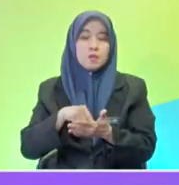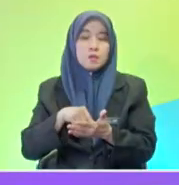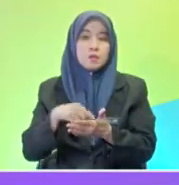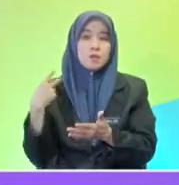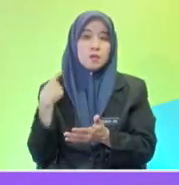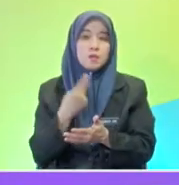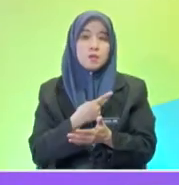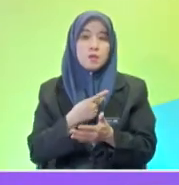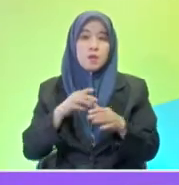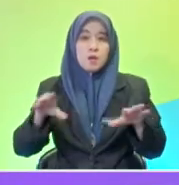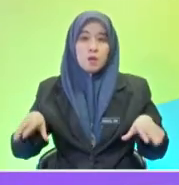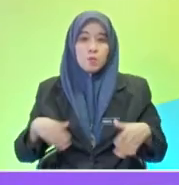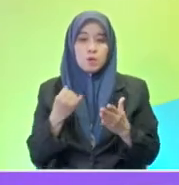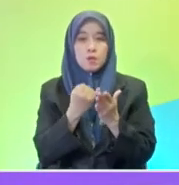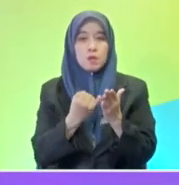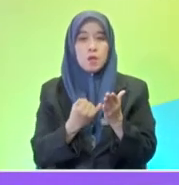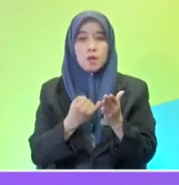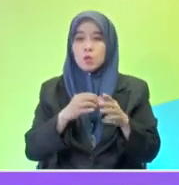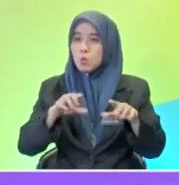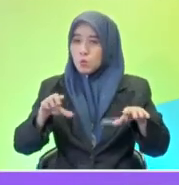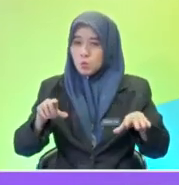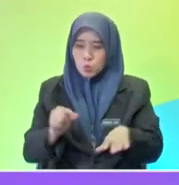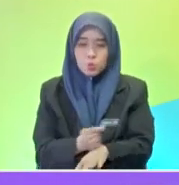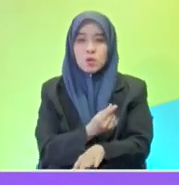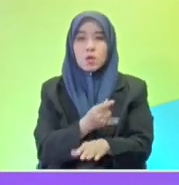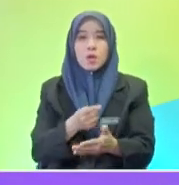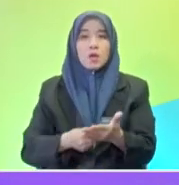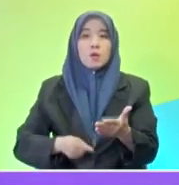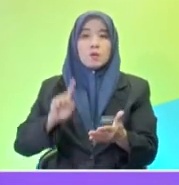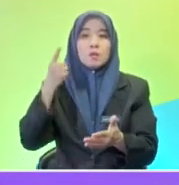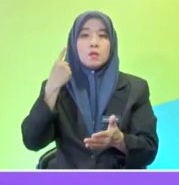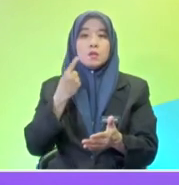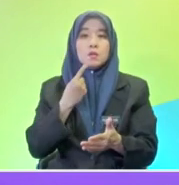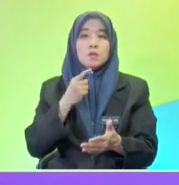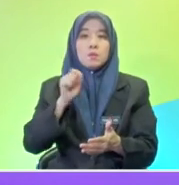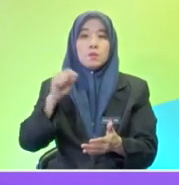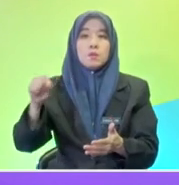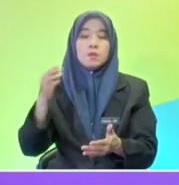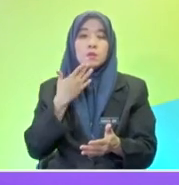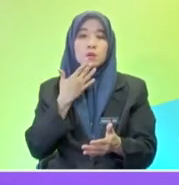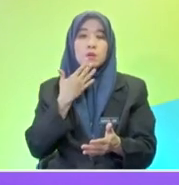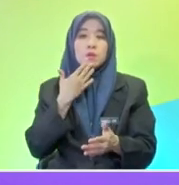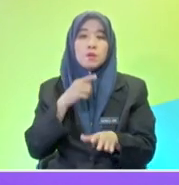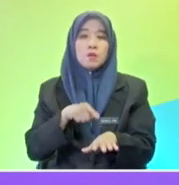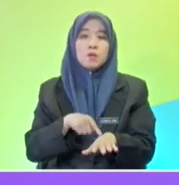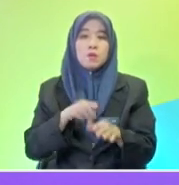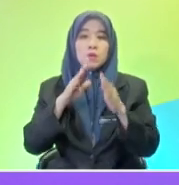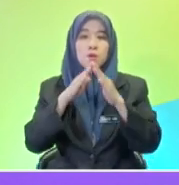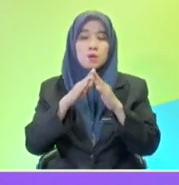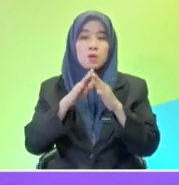berkarya sini boleh a guna apa saja pensil warna yang ada Wow di rumah di sekolah ataupun di